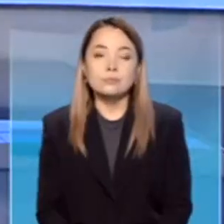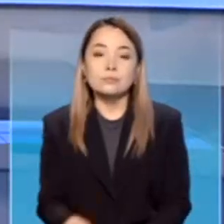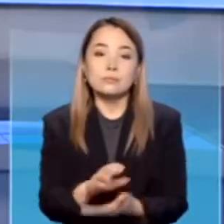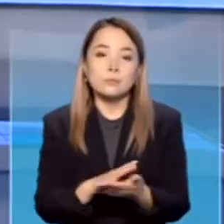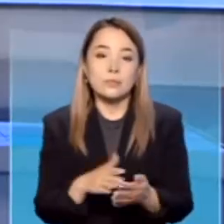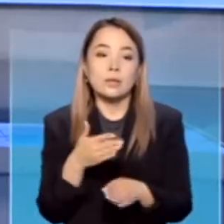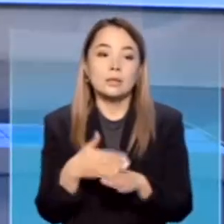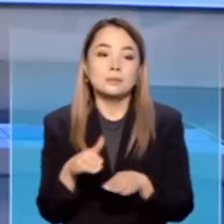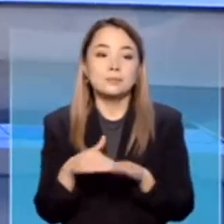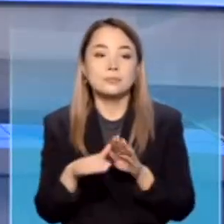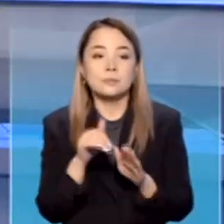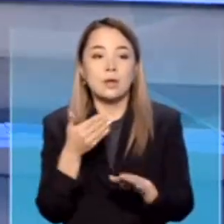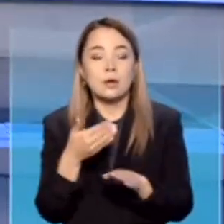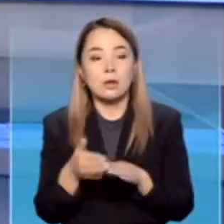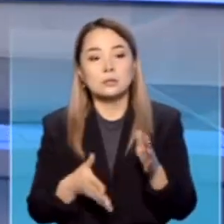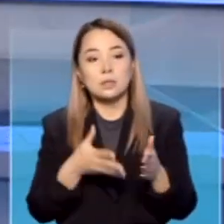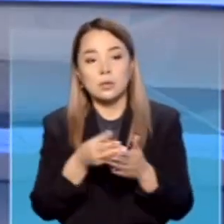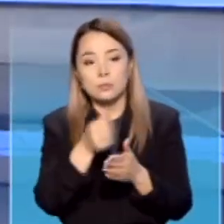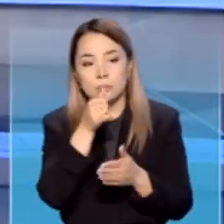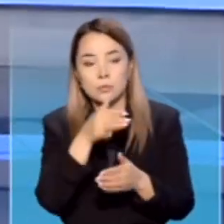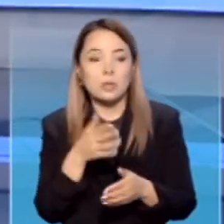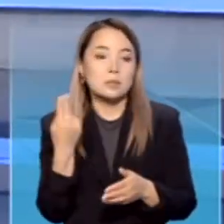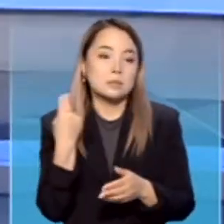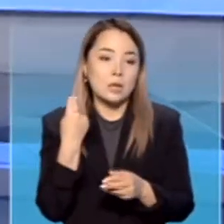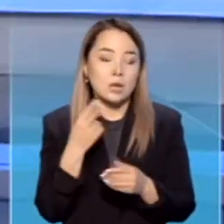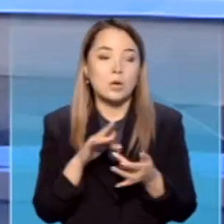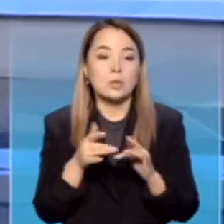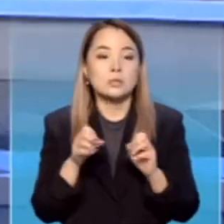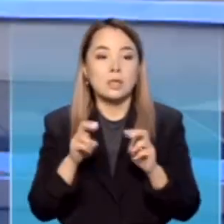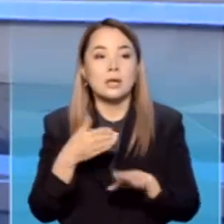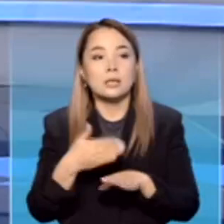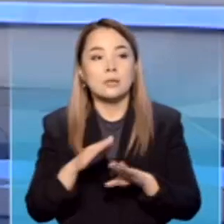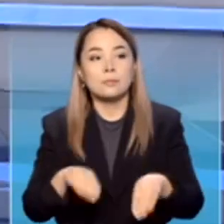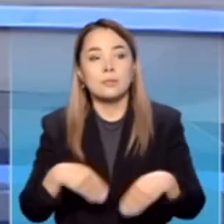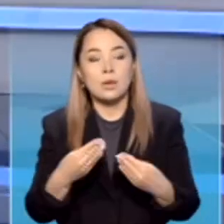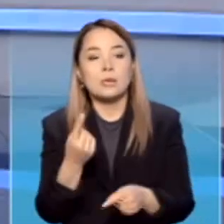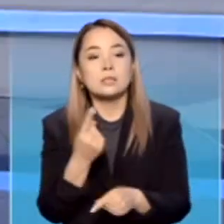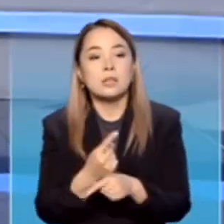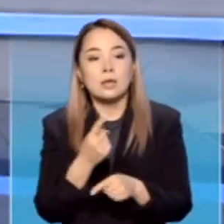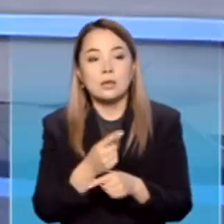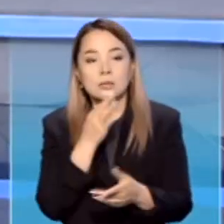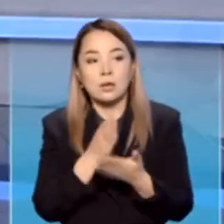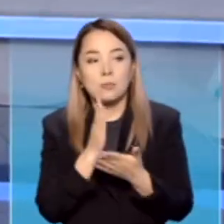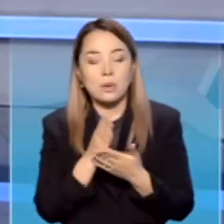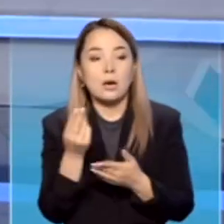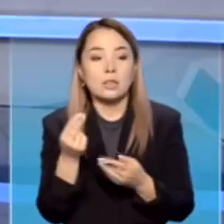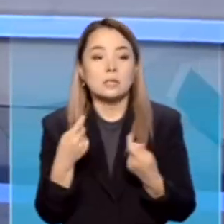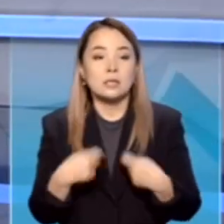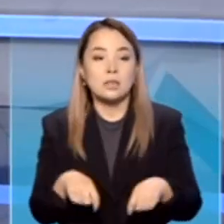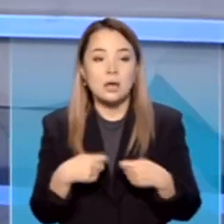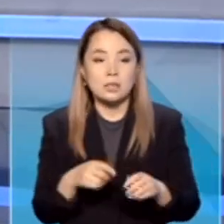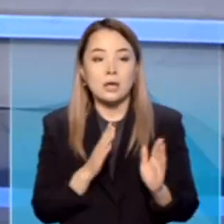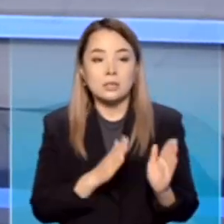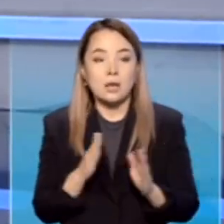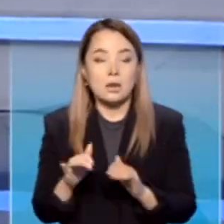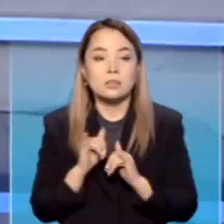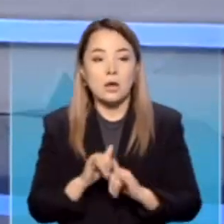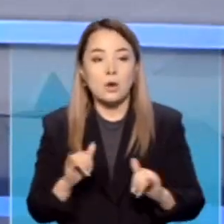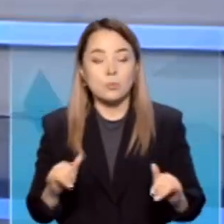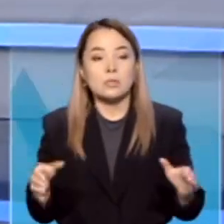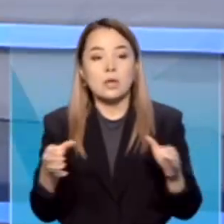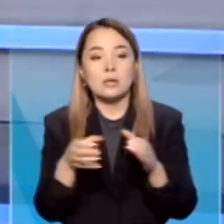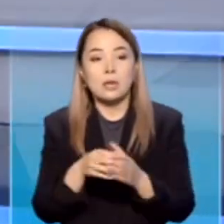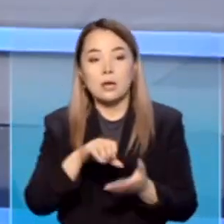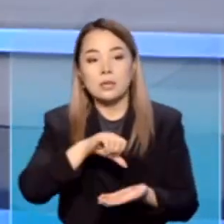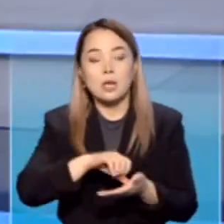Жалғастырайық. Несие алып қарызын өтей алмай жүргендерге онлайн кредит беруге тыйым салынады. Бұл туралы қаржы нарығын реттеу және дамыту агенттігінің